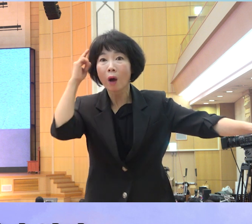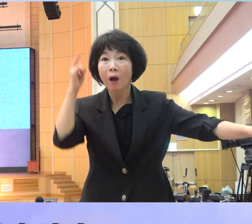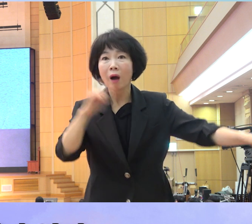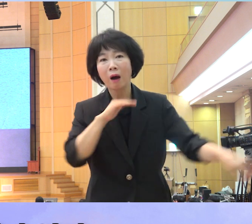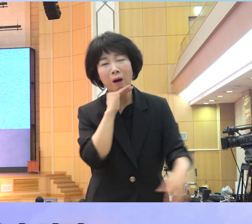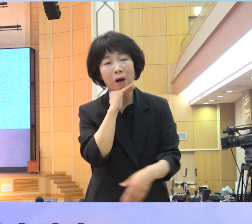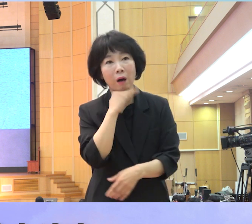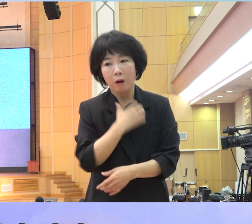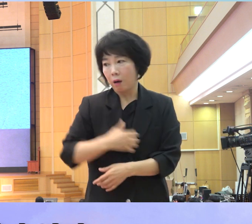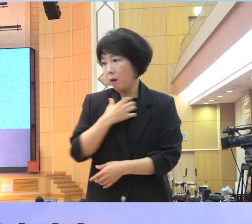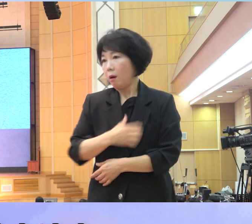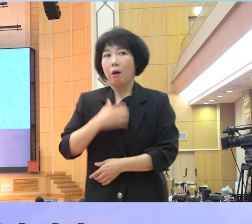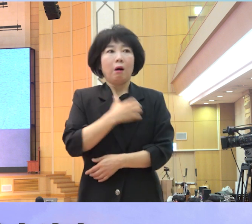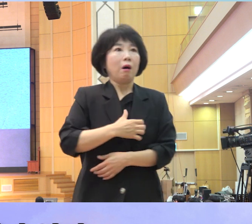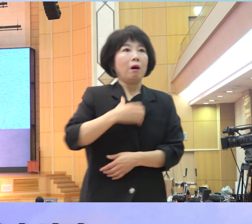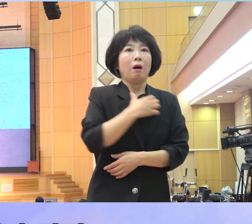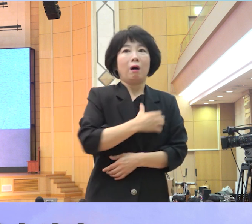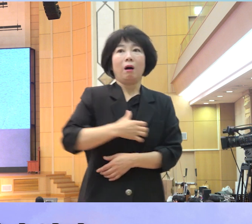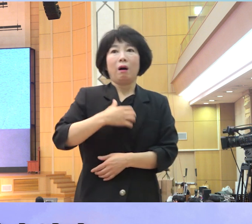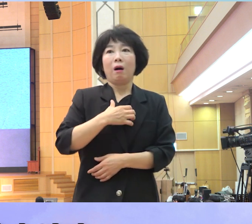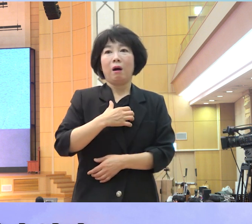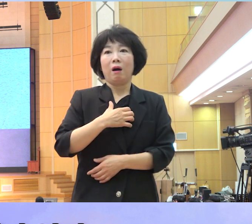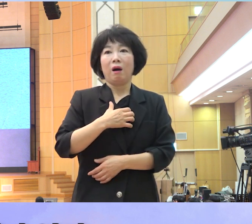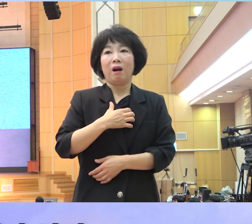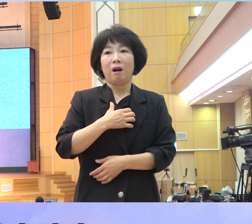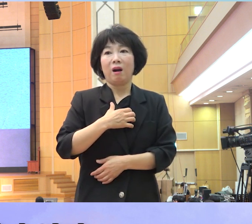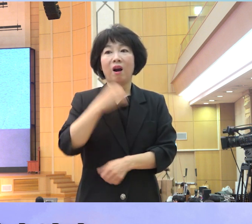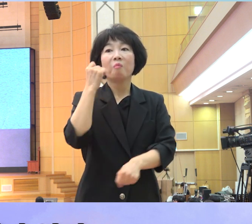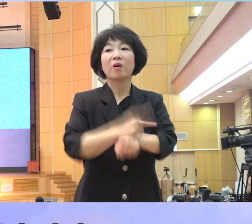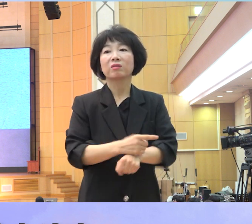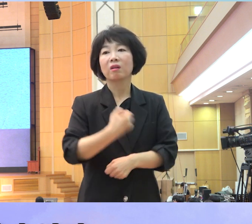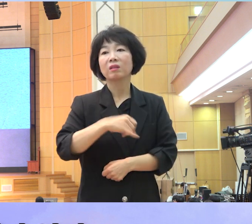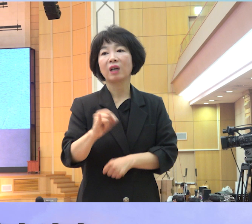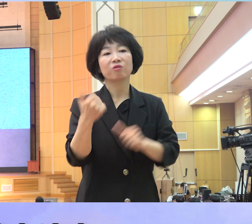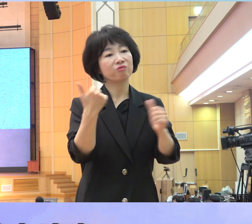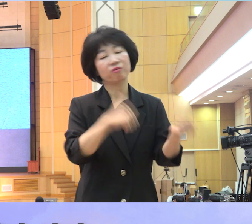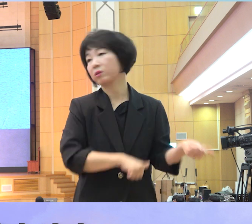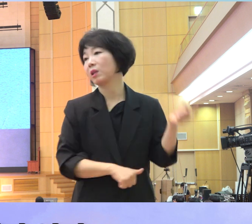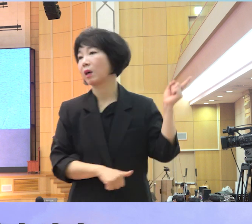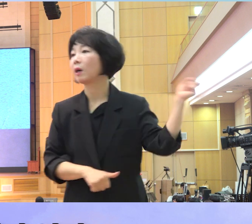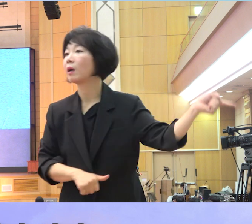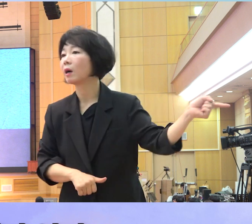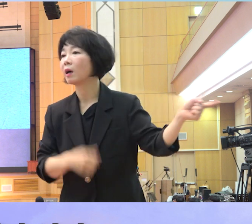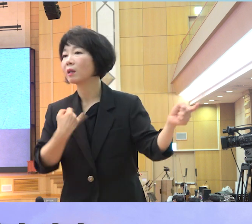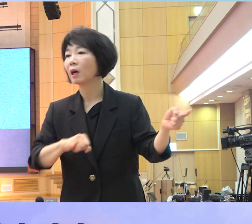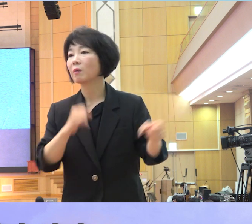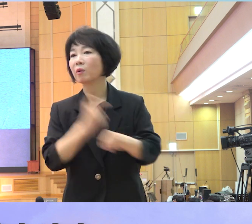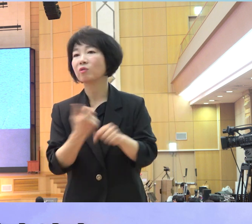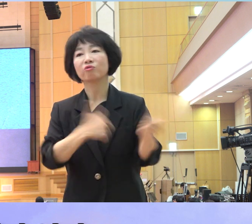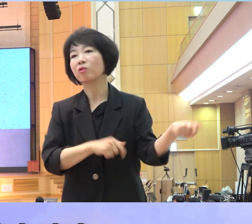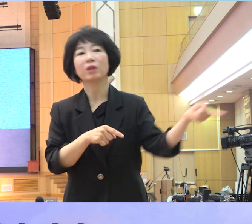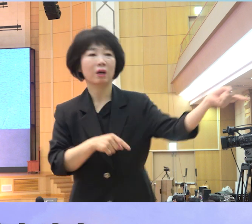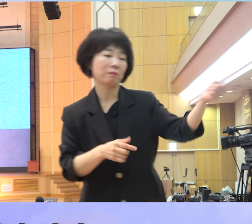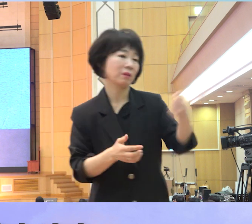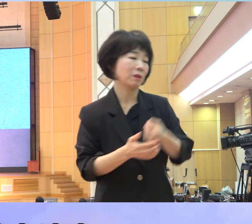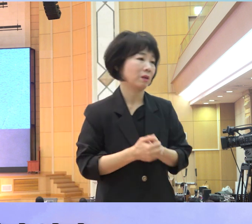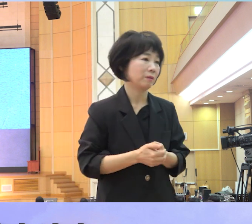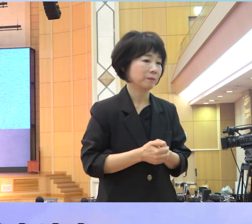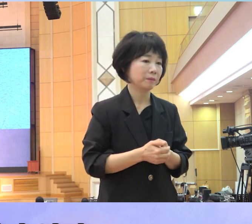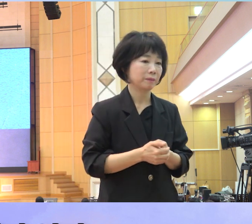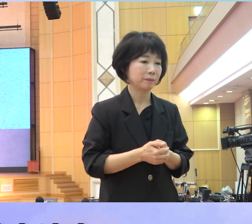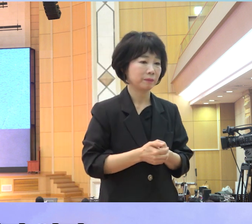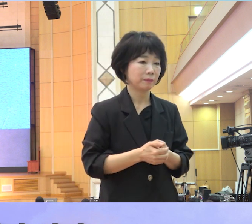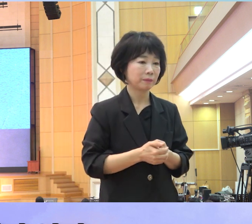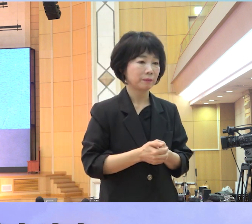기도하고 있었던 게 있는데 그게 정확하게 안 이루어졌어. 지금 야이로 회당장의 마음이 그런 거 아닙니까?